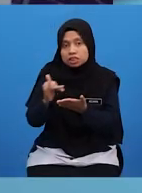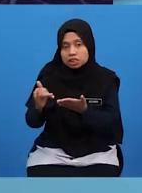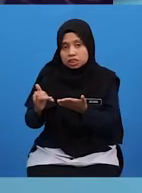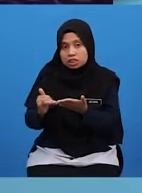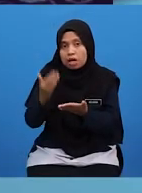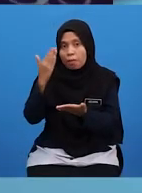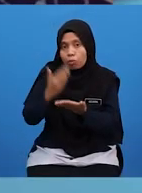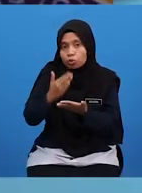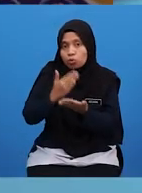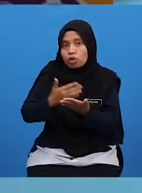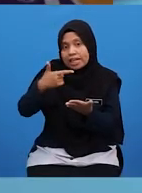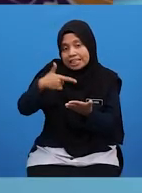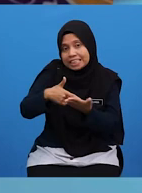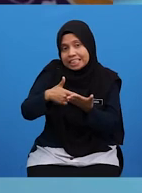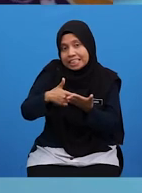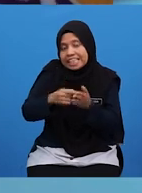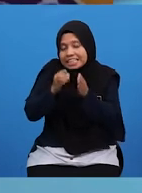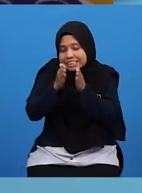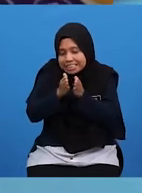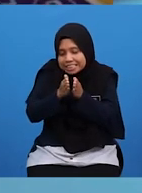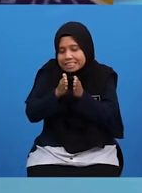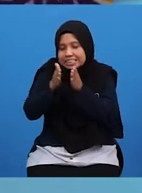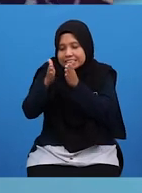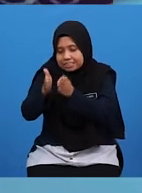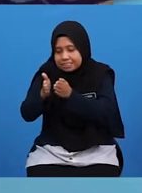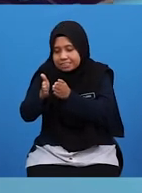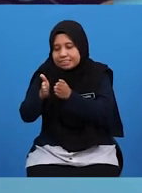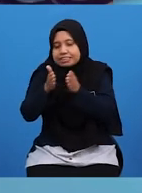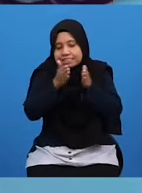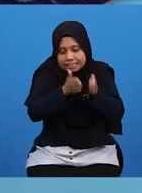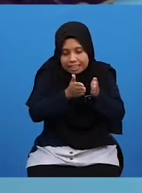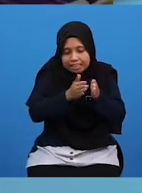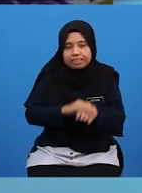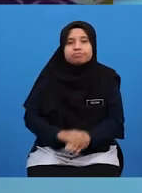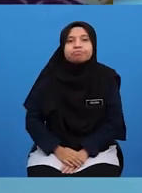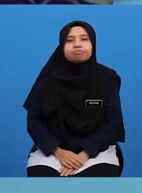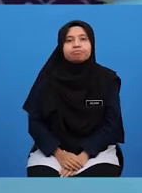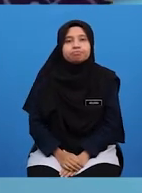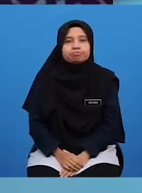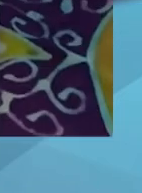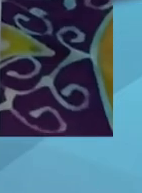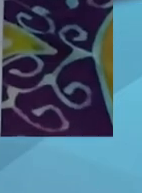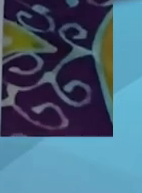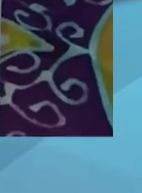Seterusnya, potong lagi ketulan ini menjadi ketulan yang lebih kecil.